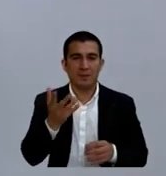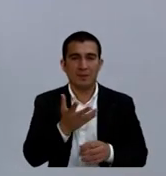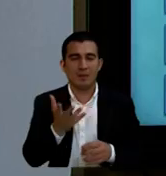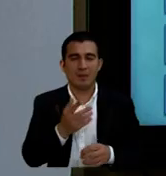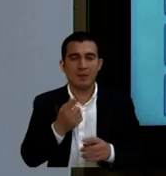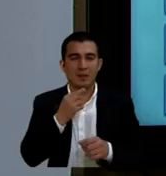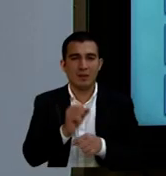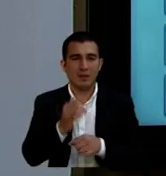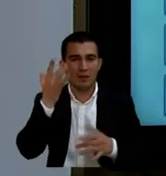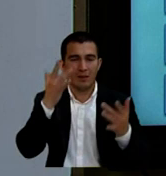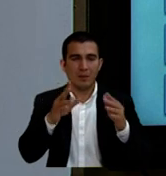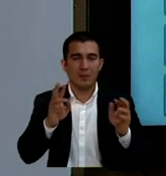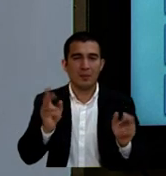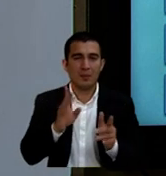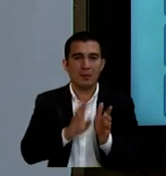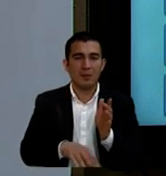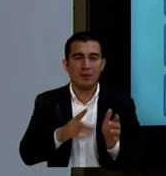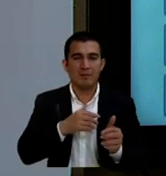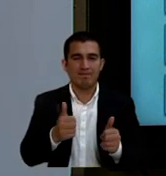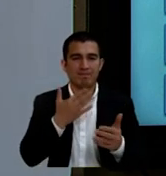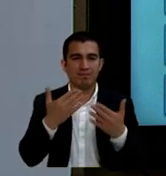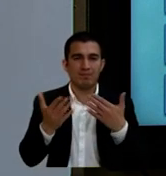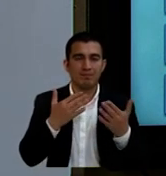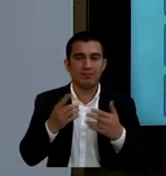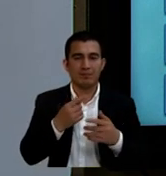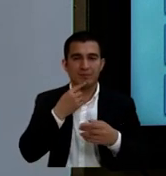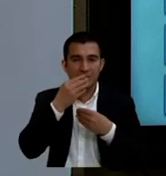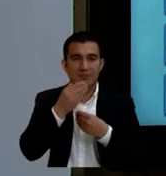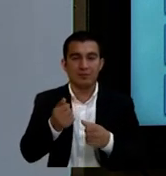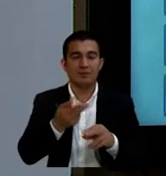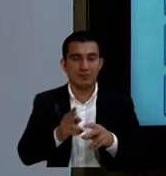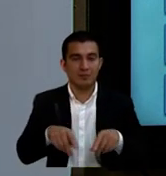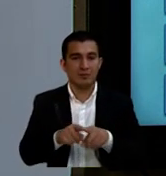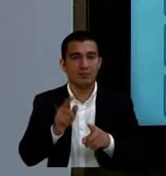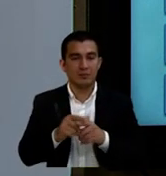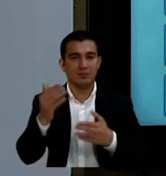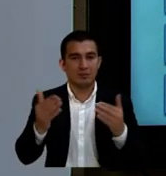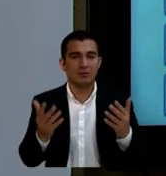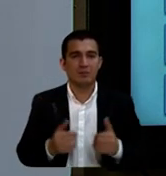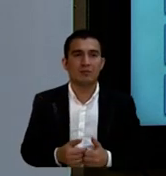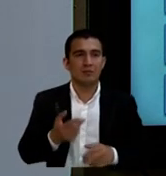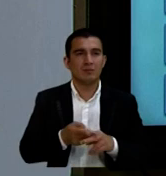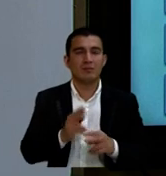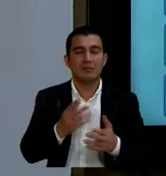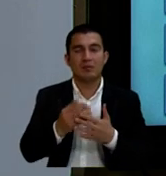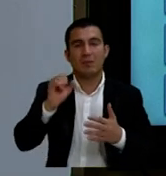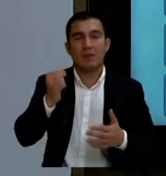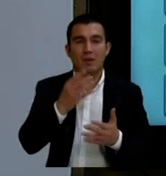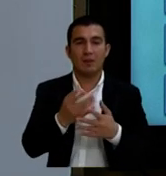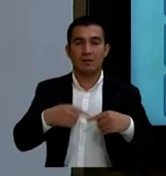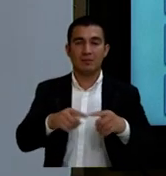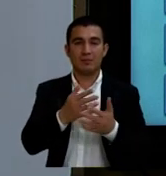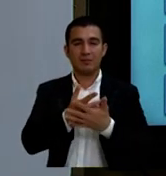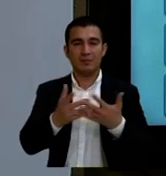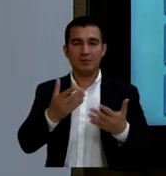Adabiy nutqning sofligiga putur yetkazuvchi unsurlarning asosiylari quyidagilardan iborat. E'tibor bering. Madaniy